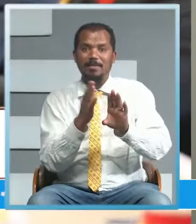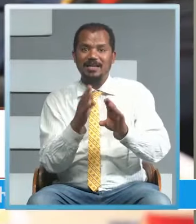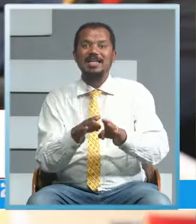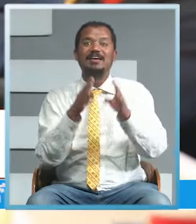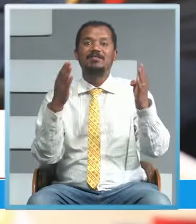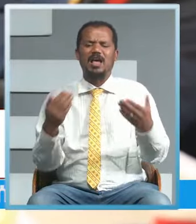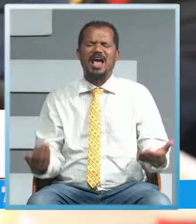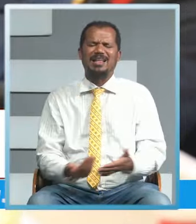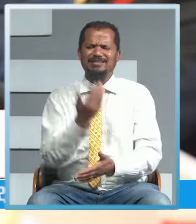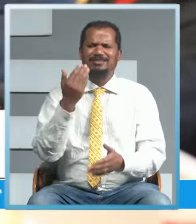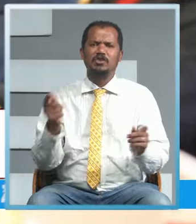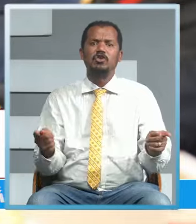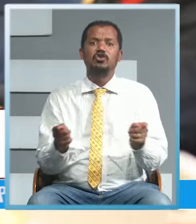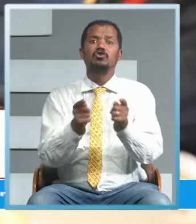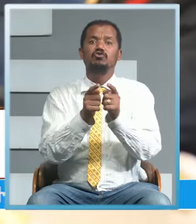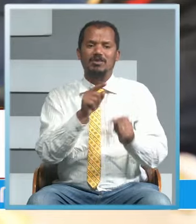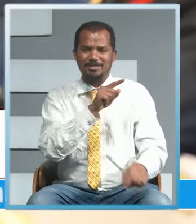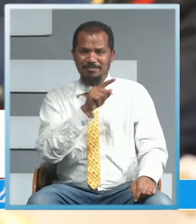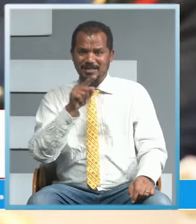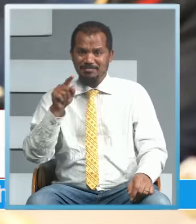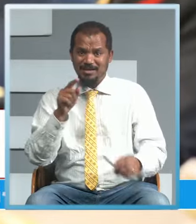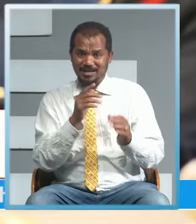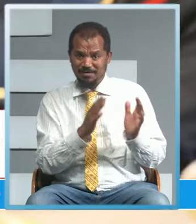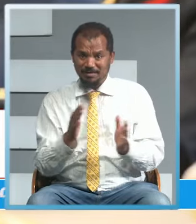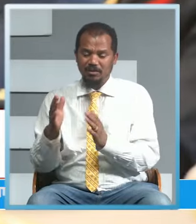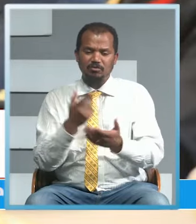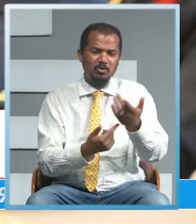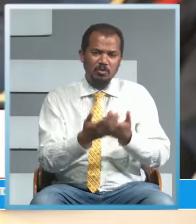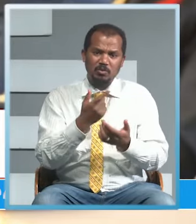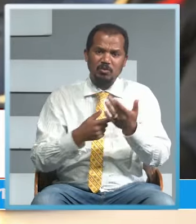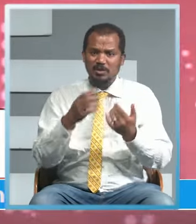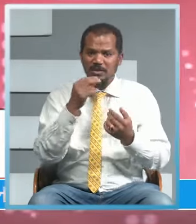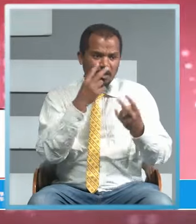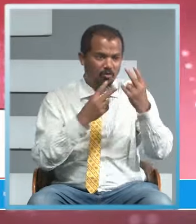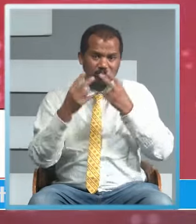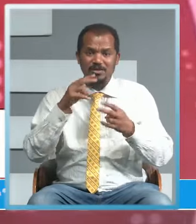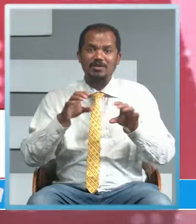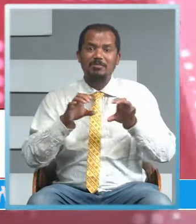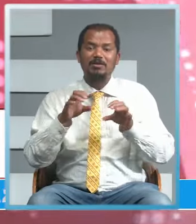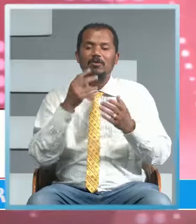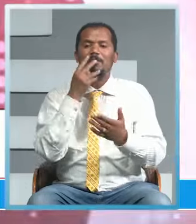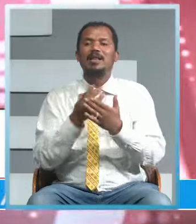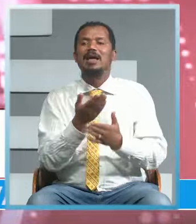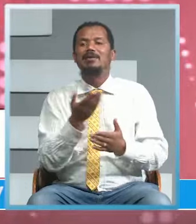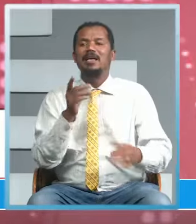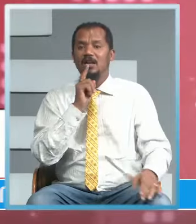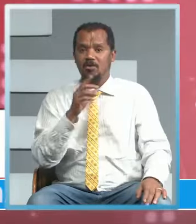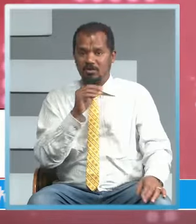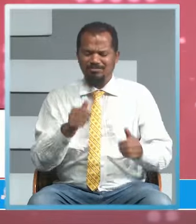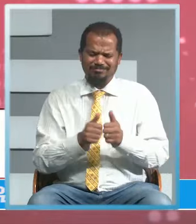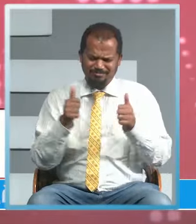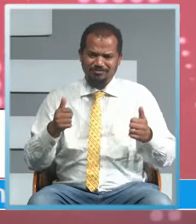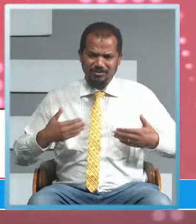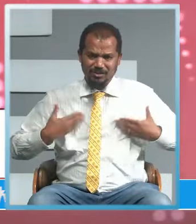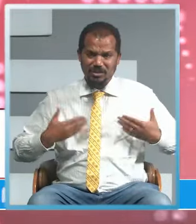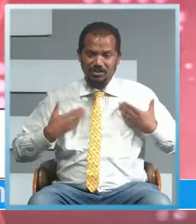በር ከፍተን አዲስ የግንኙነት መስመር ለመዘርጋት ውይይትና ጉብኝት ማድረጉ መልካም ነገር ነውና